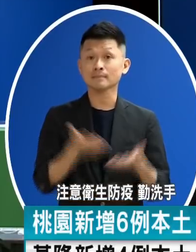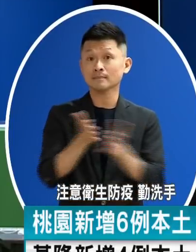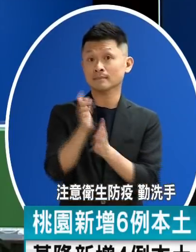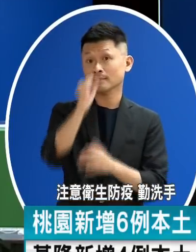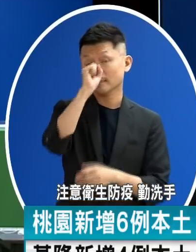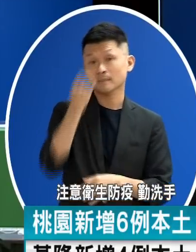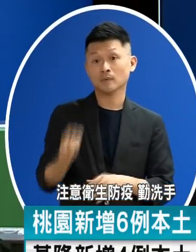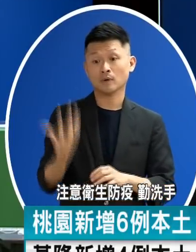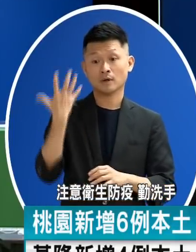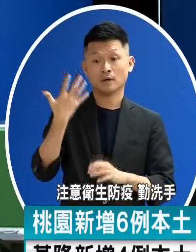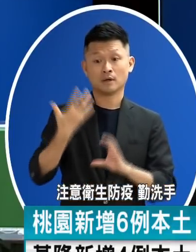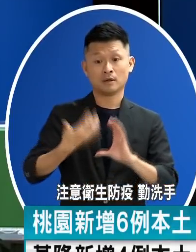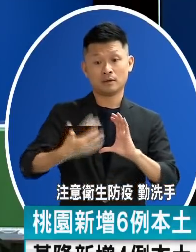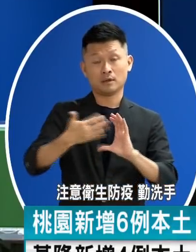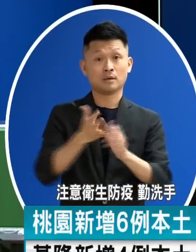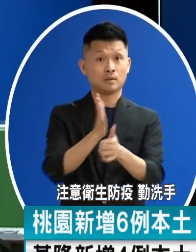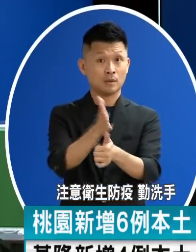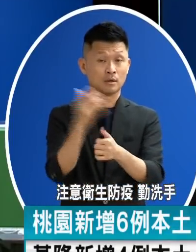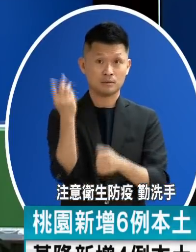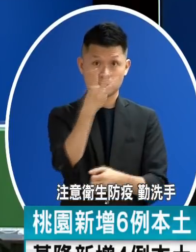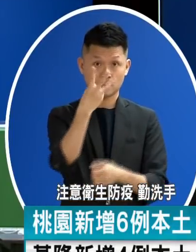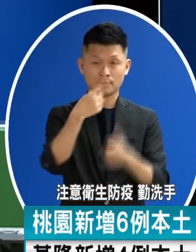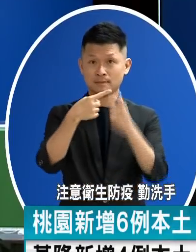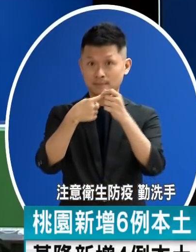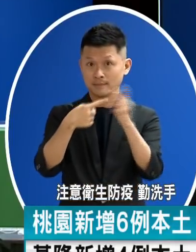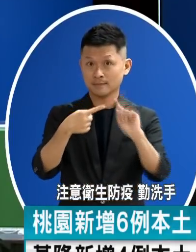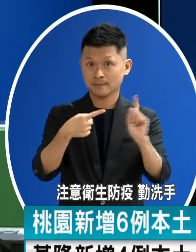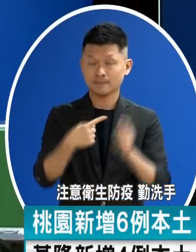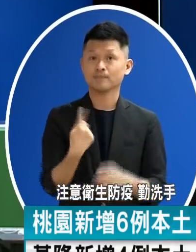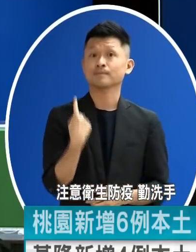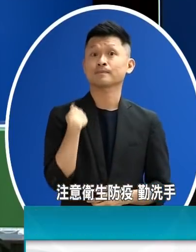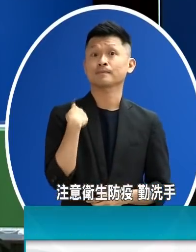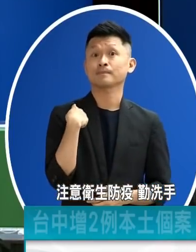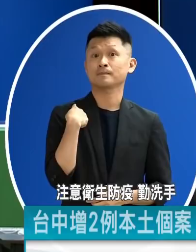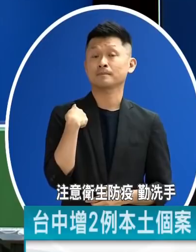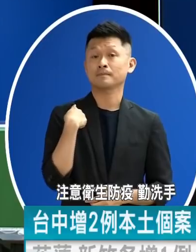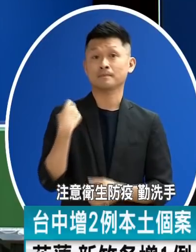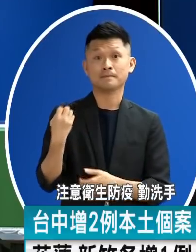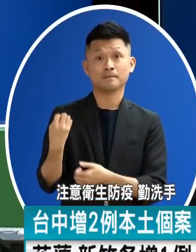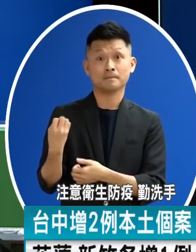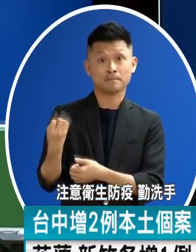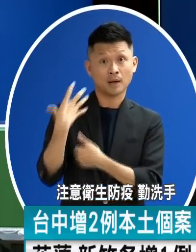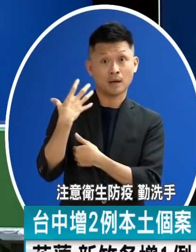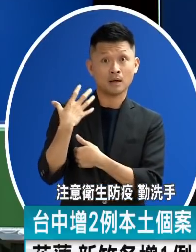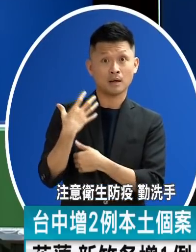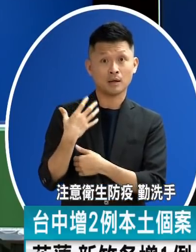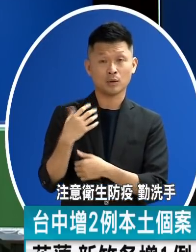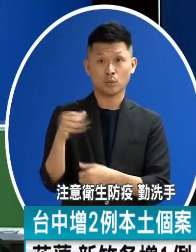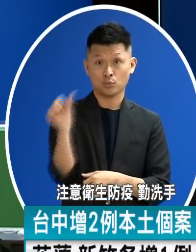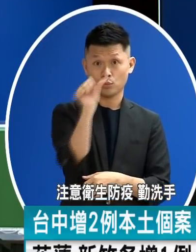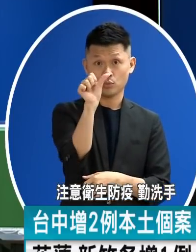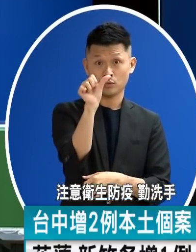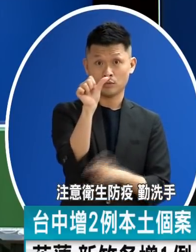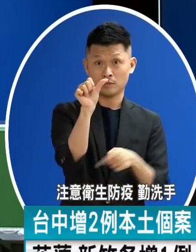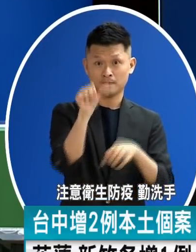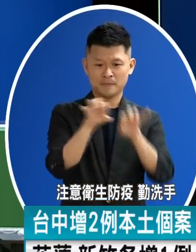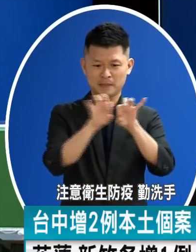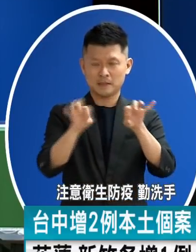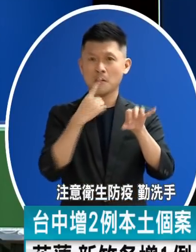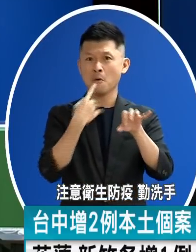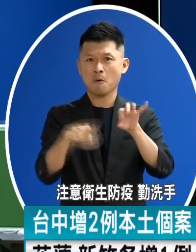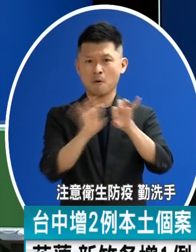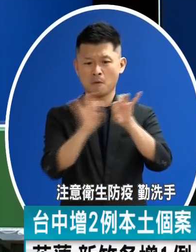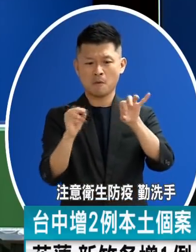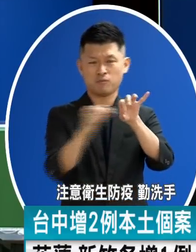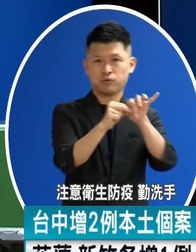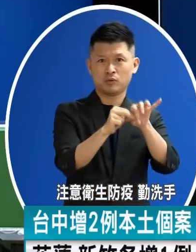部长好，华视新闻提问三个问题。第一个是昨天有通报有五起疑似是这个血栓的案例，但这